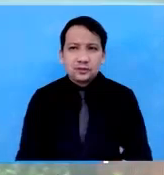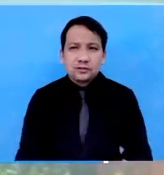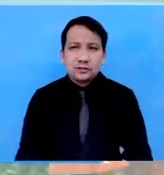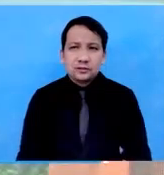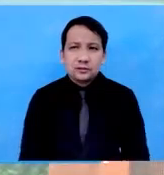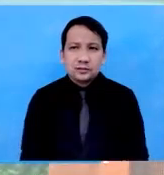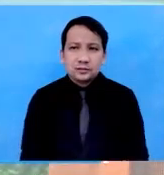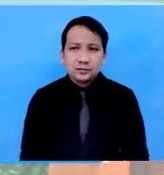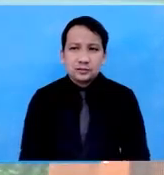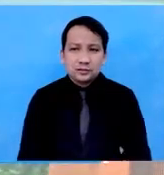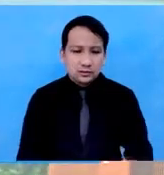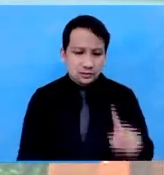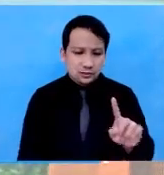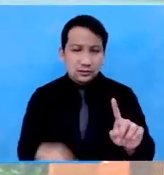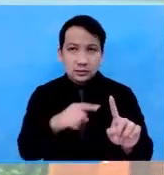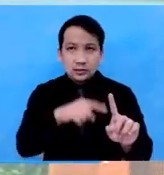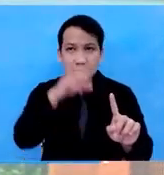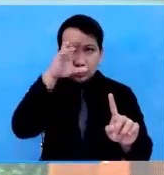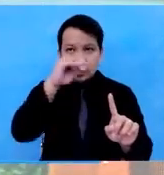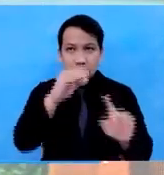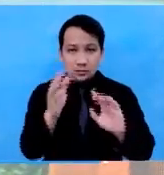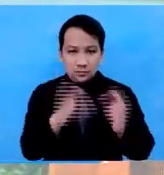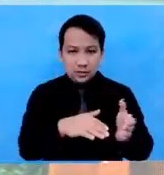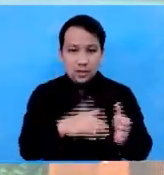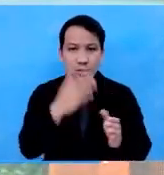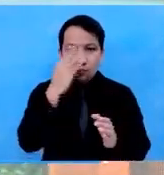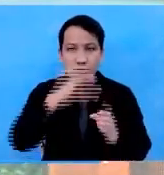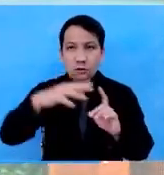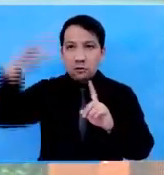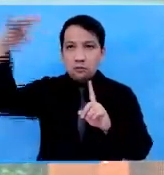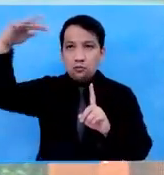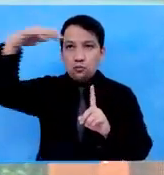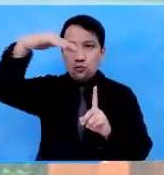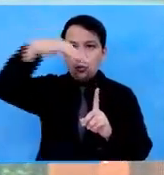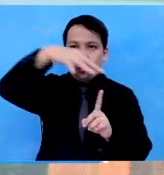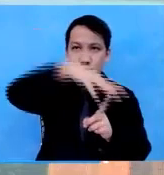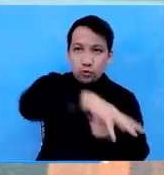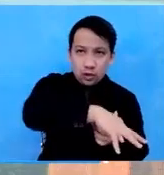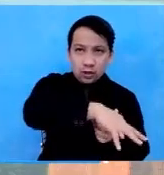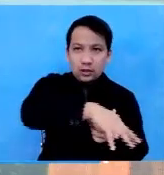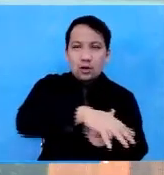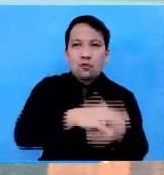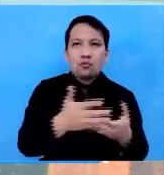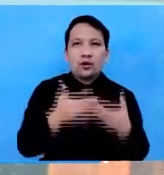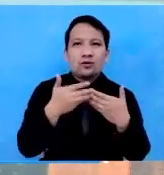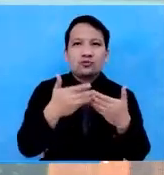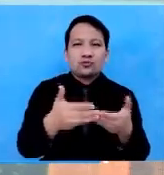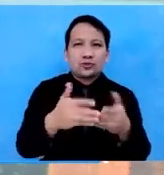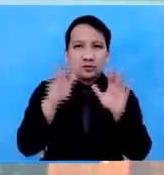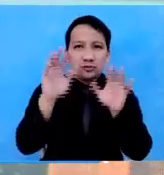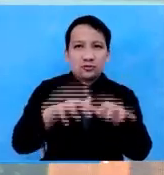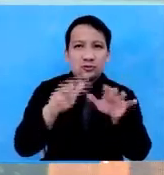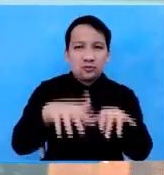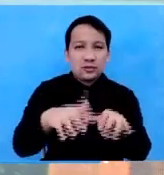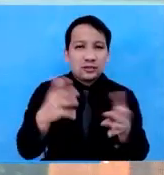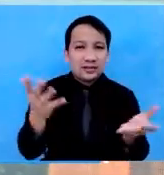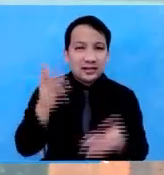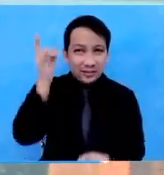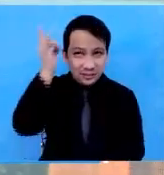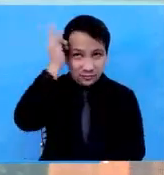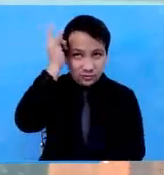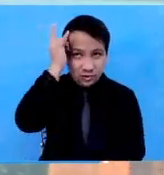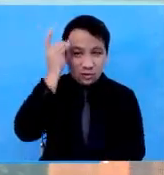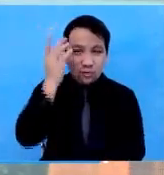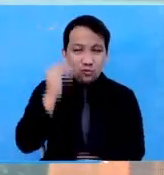Patay ang isang lalaki matapos matabunan ng gumuhong lupa sa Ifugao. Wala kasing patid ang ulan, bunsod ng epekto ng buntot ng bagyo